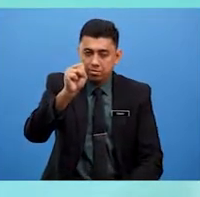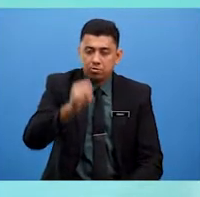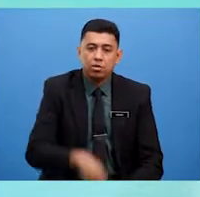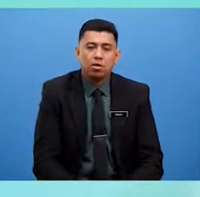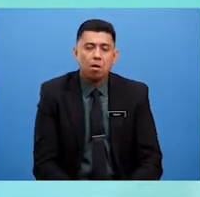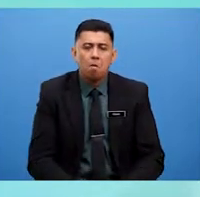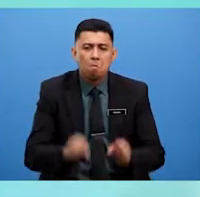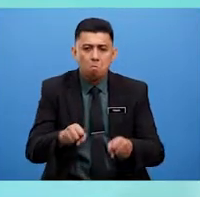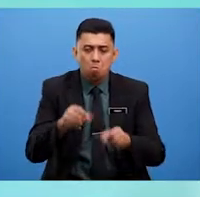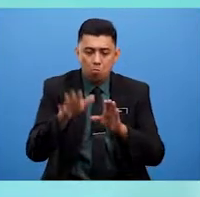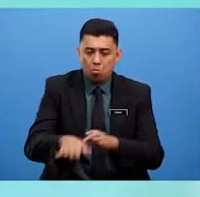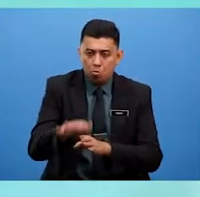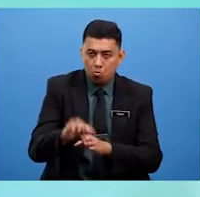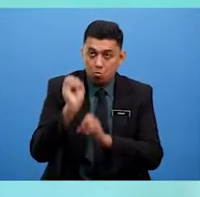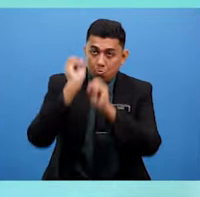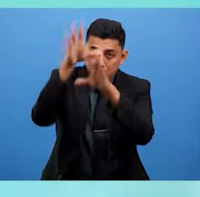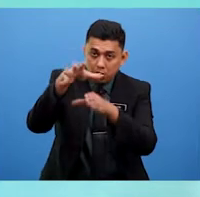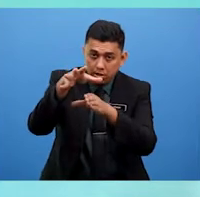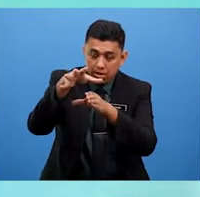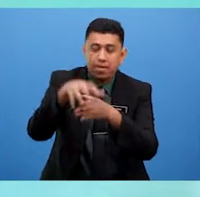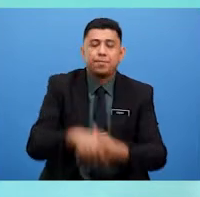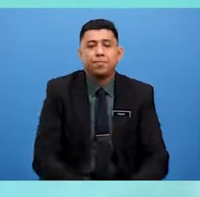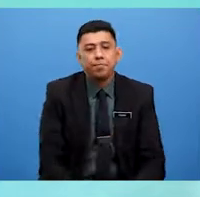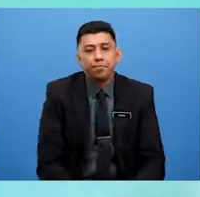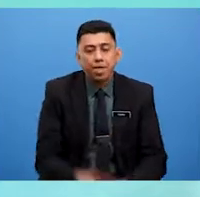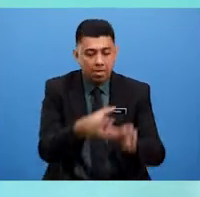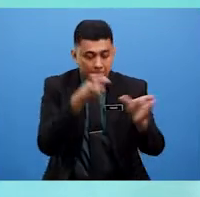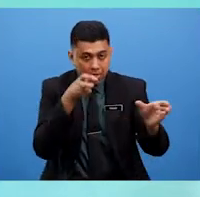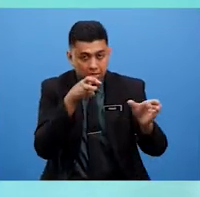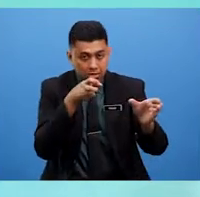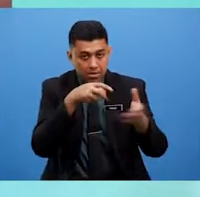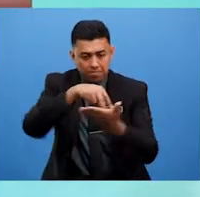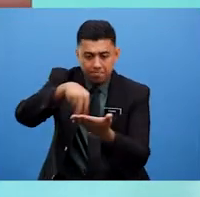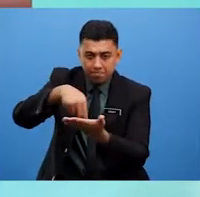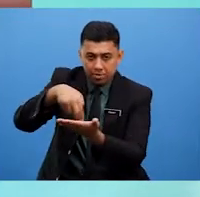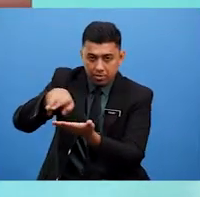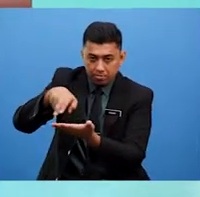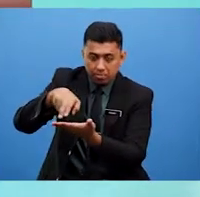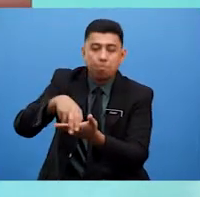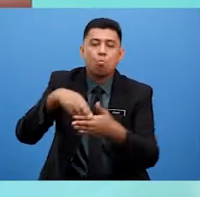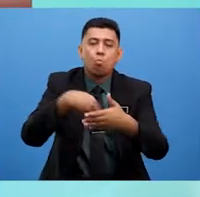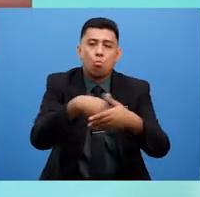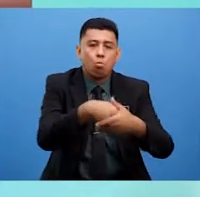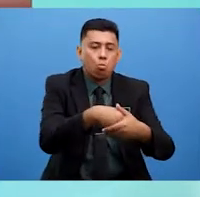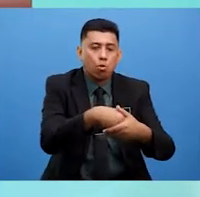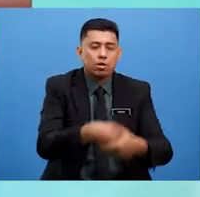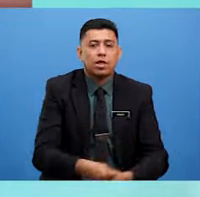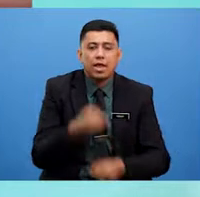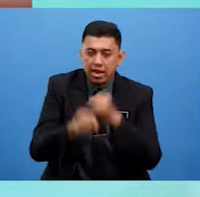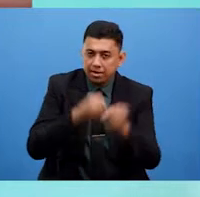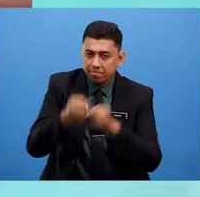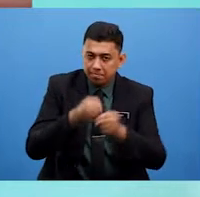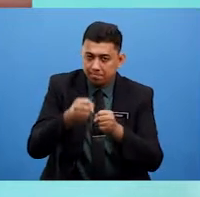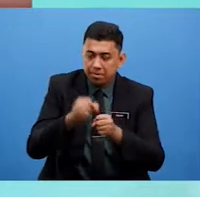dalam permainan bola keranjang, teknik memanah, teknik mengelecek dalam permainan bola sepak dan teknik